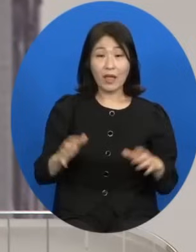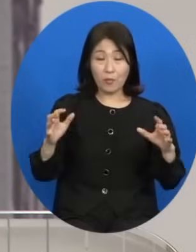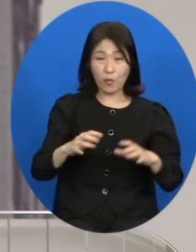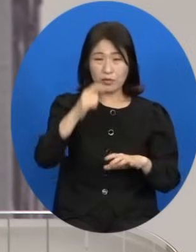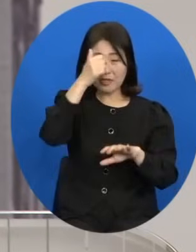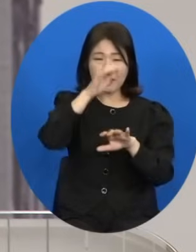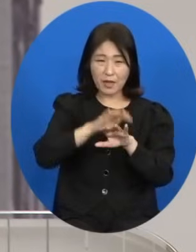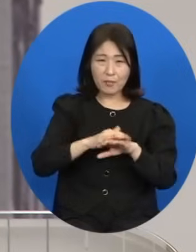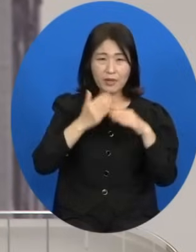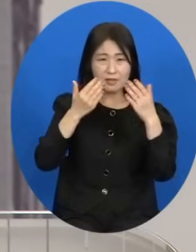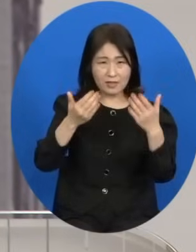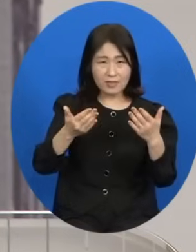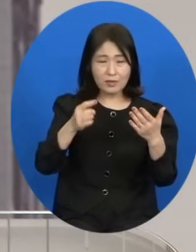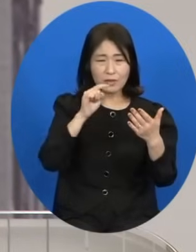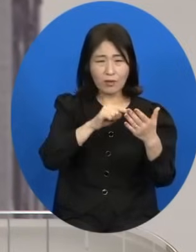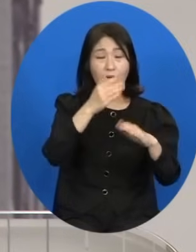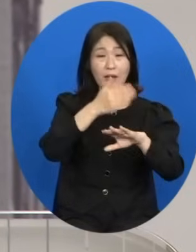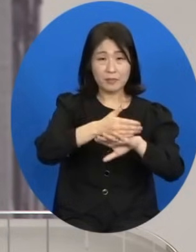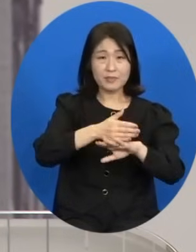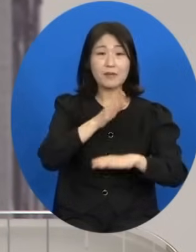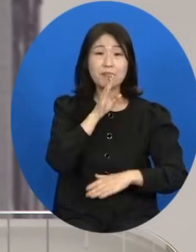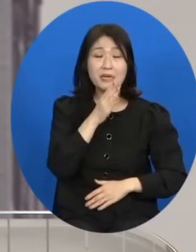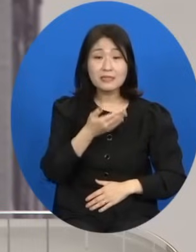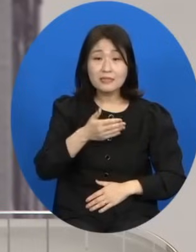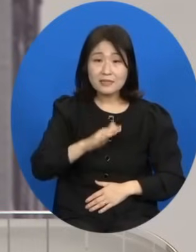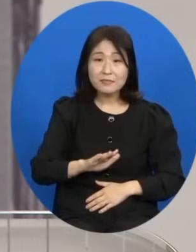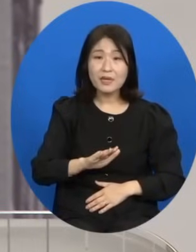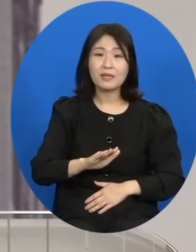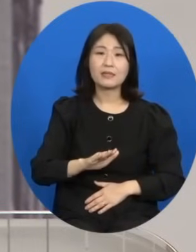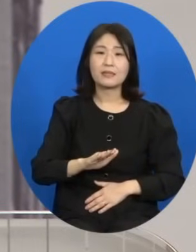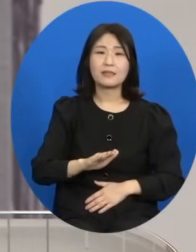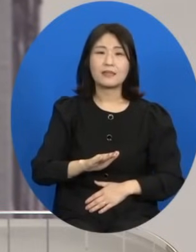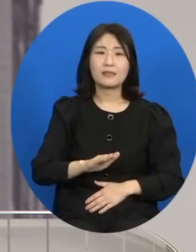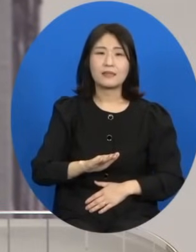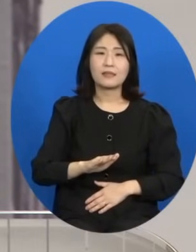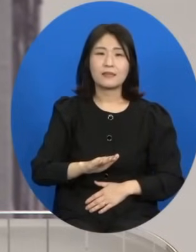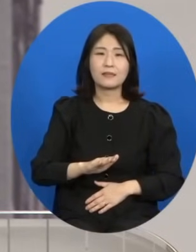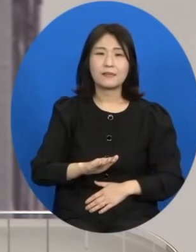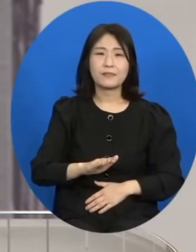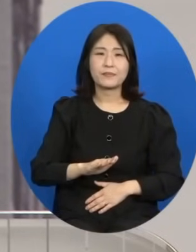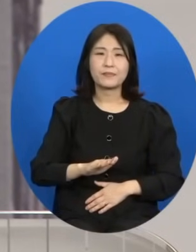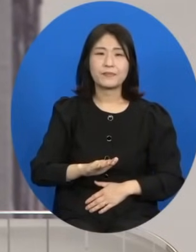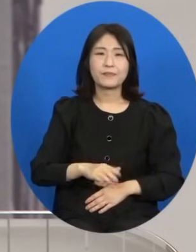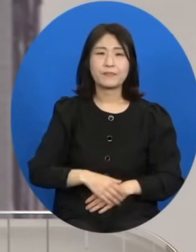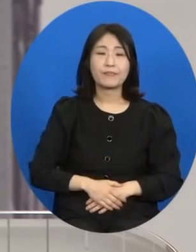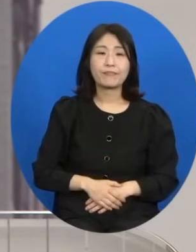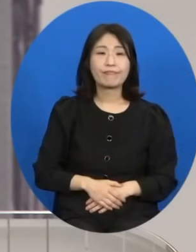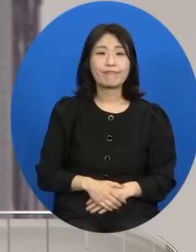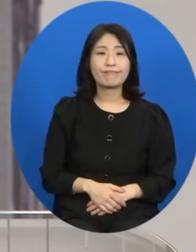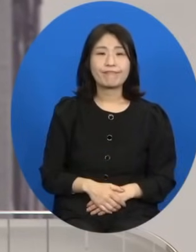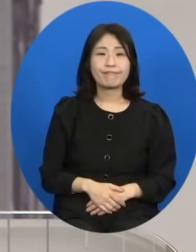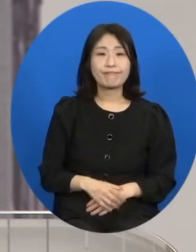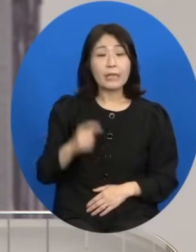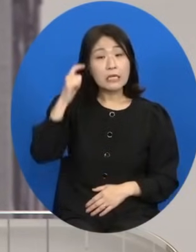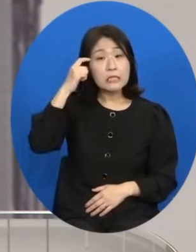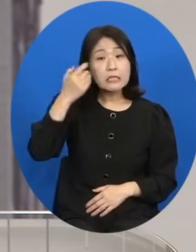감사한지 몰라요 그런데 다니엘서는 계속 가면 갈수록 이런 질문들을 하게 된다는 거예요 하나님 어디 계십니까 아까